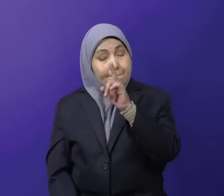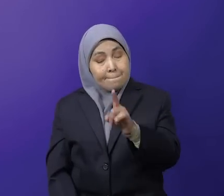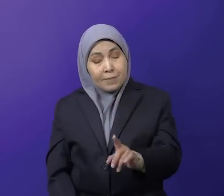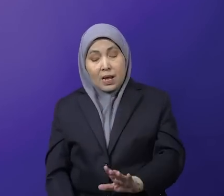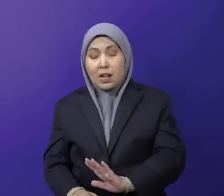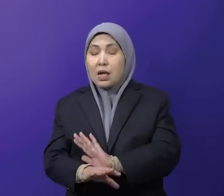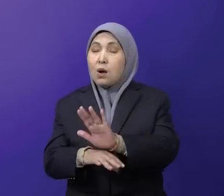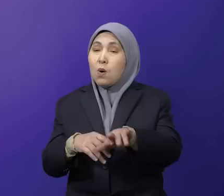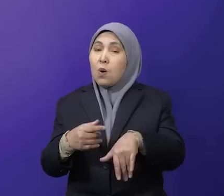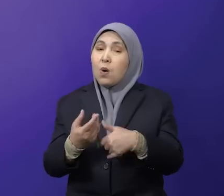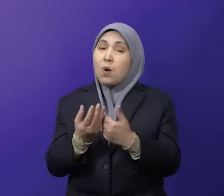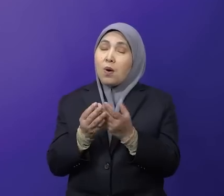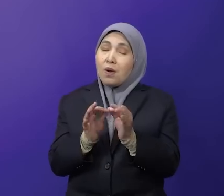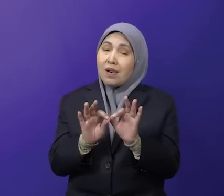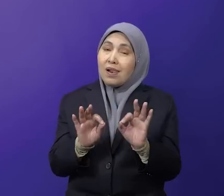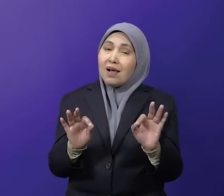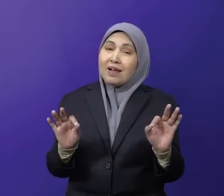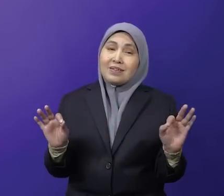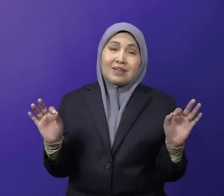صدق الله